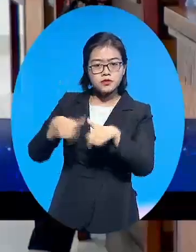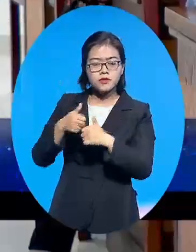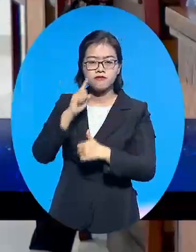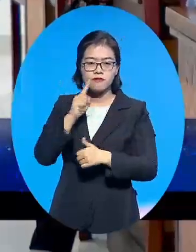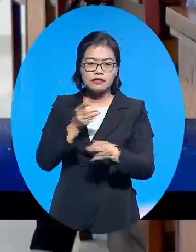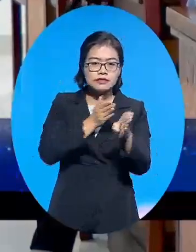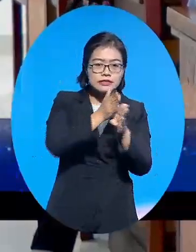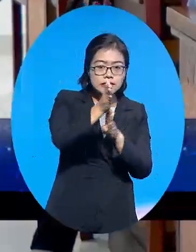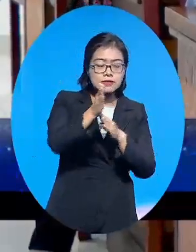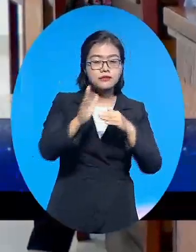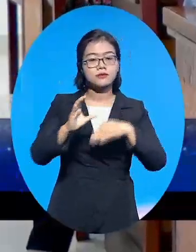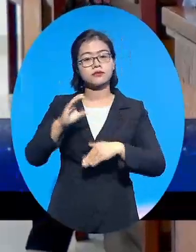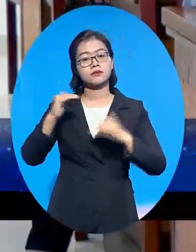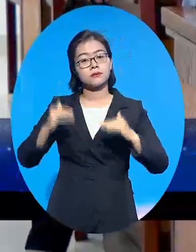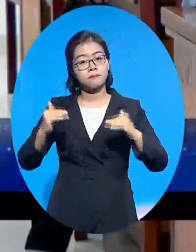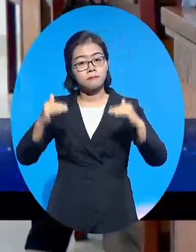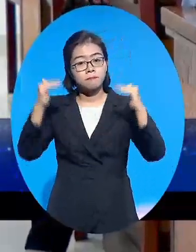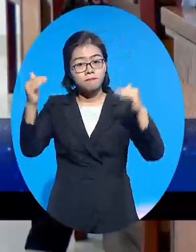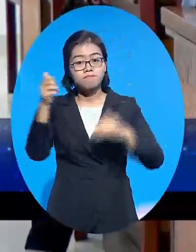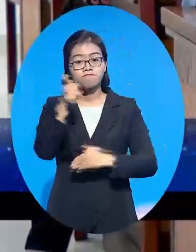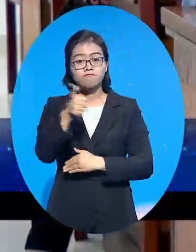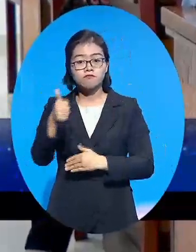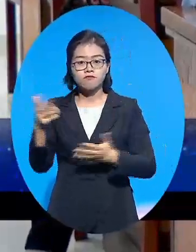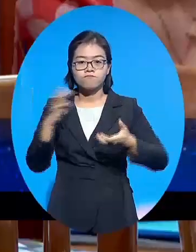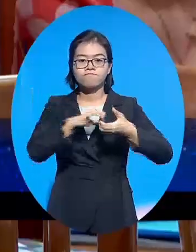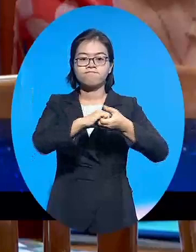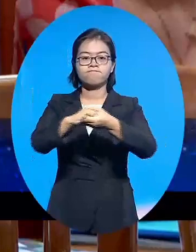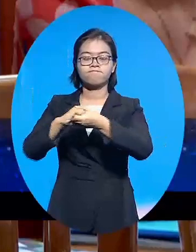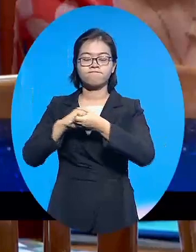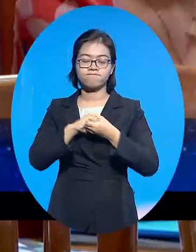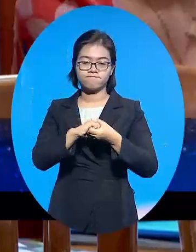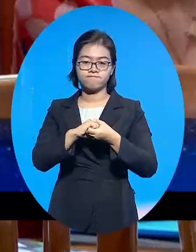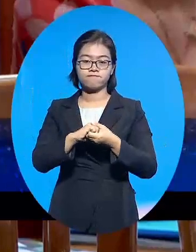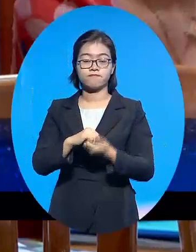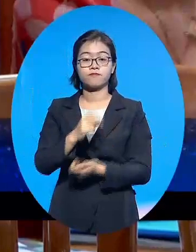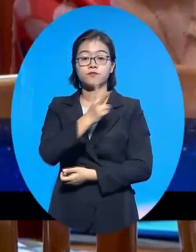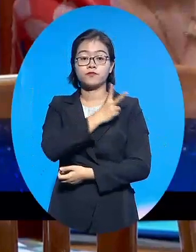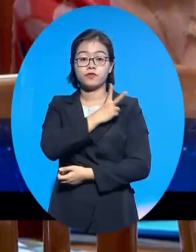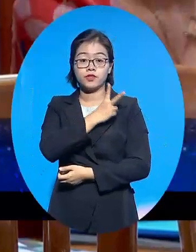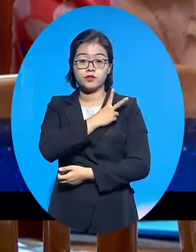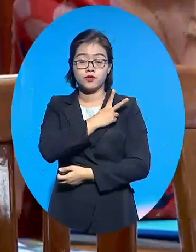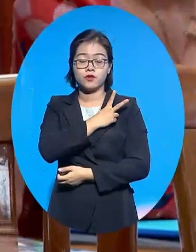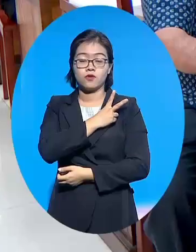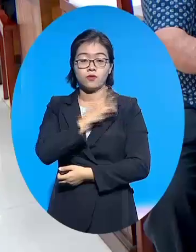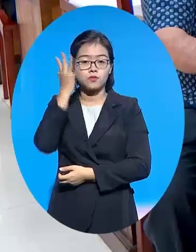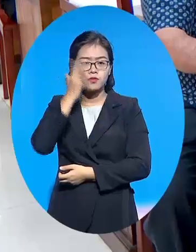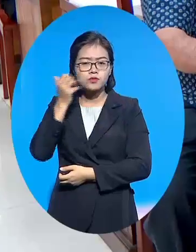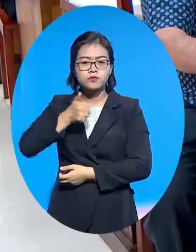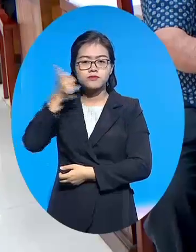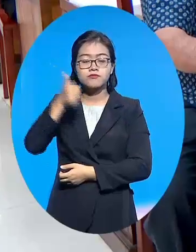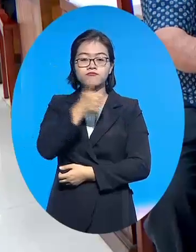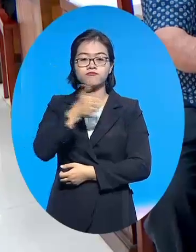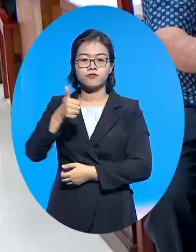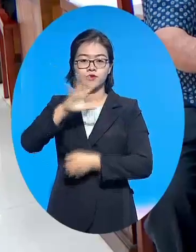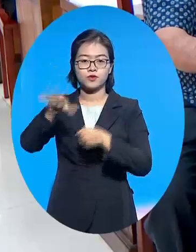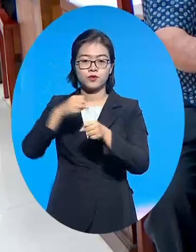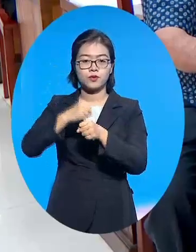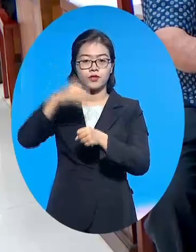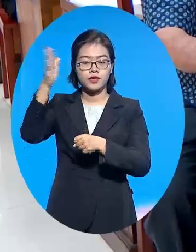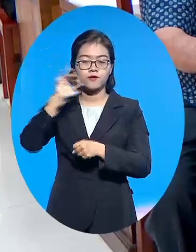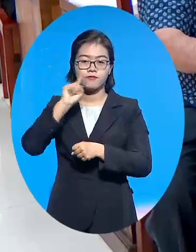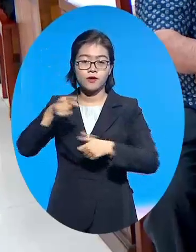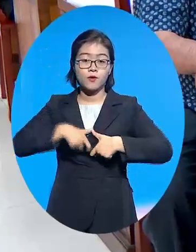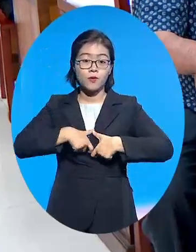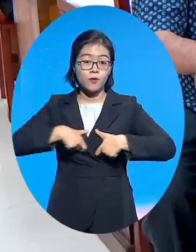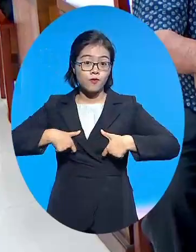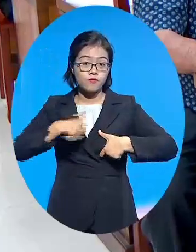các cấp các tầng lớp nhân dân trong đó không thể không kể đến vai trò nêu gương của cán bộ hội người cao tuổi cán bộ hội viên người cao tuổi sẽ tiếp